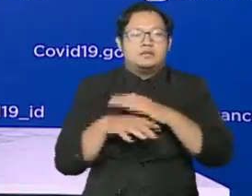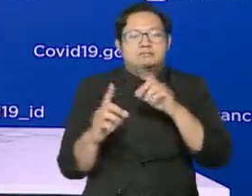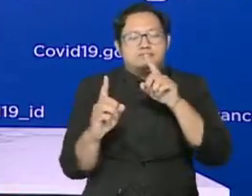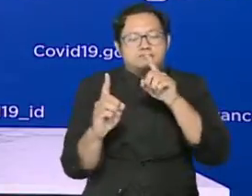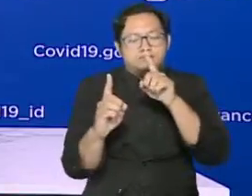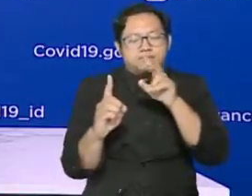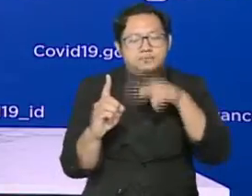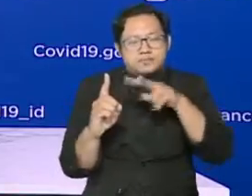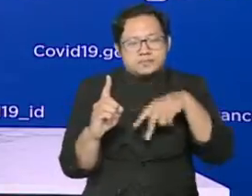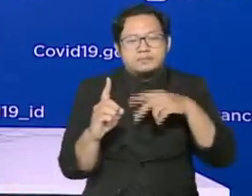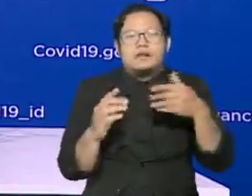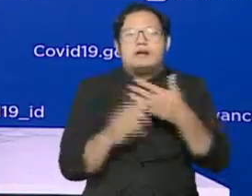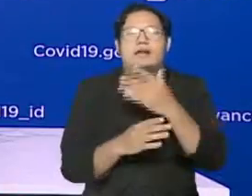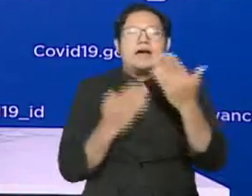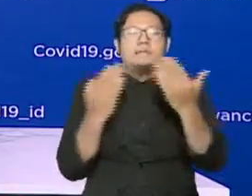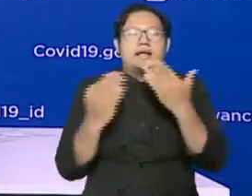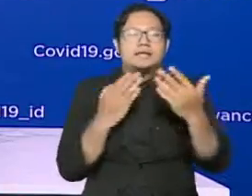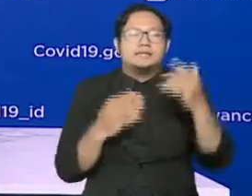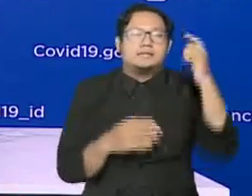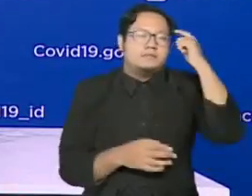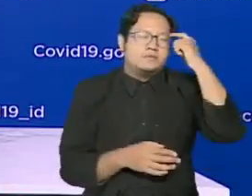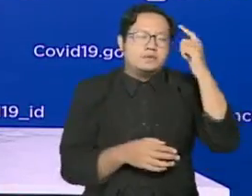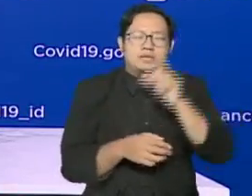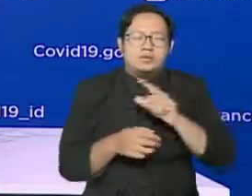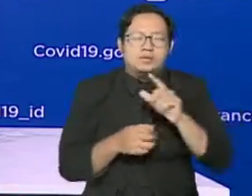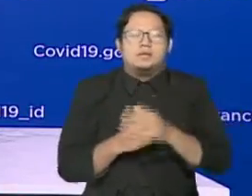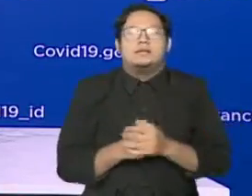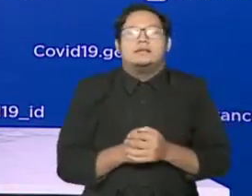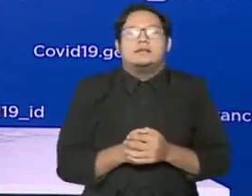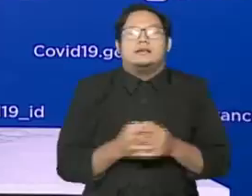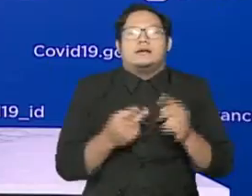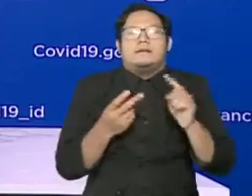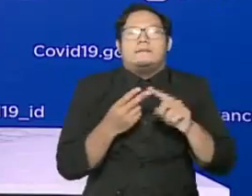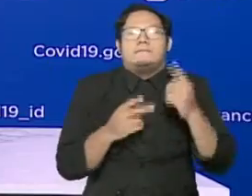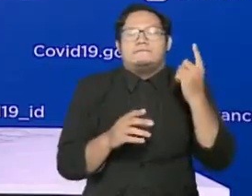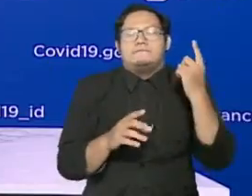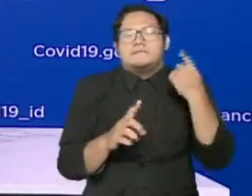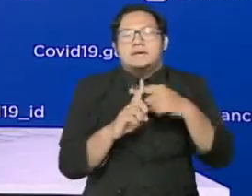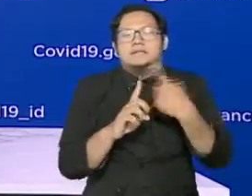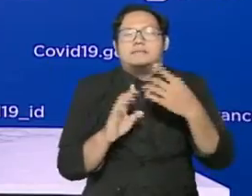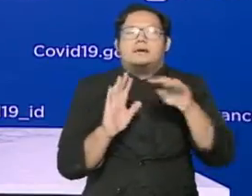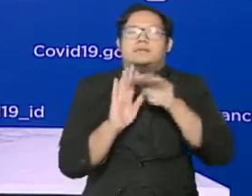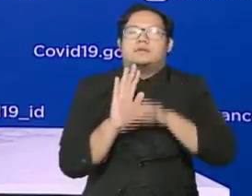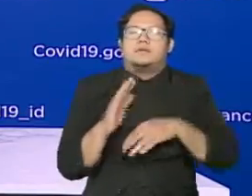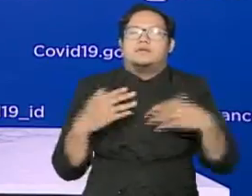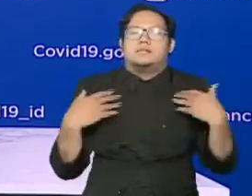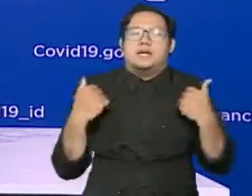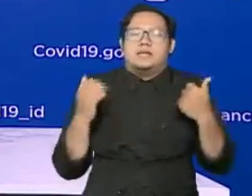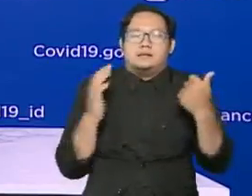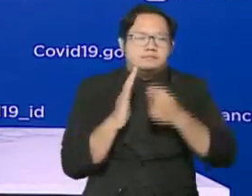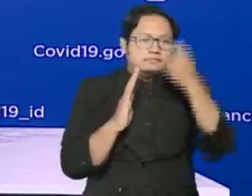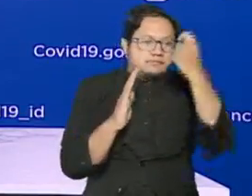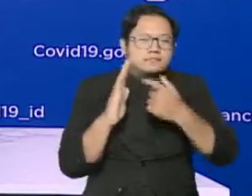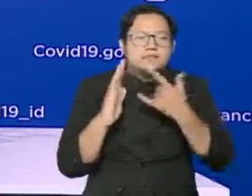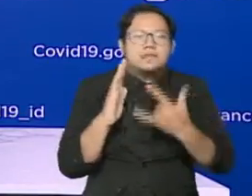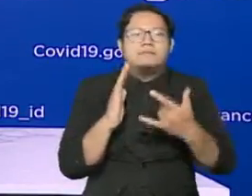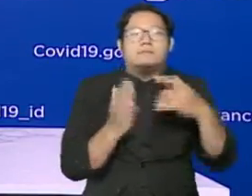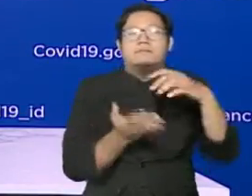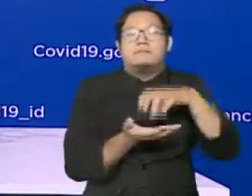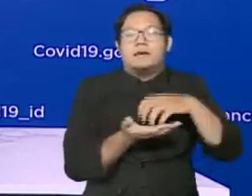peduli lindungi namun juga mengawasi penerapan protokol kesehatan di dalam fasilitas publik tersebut